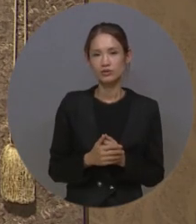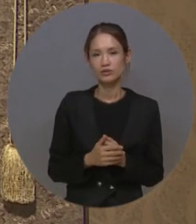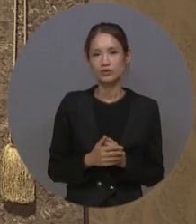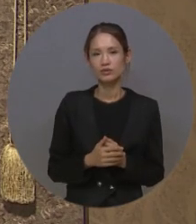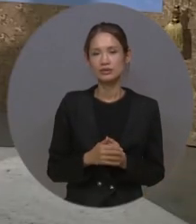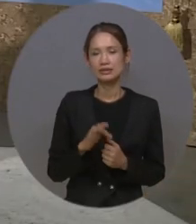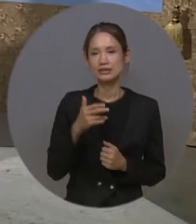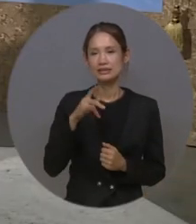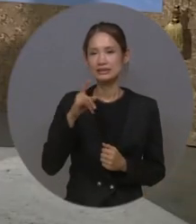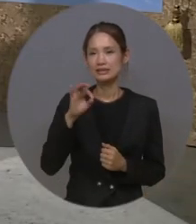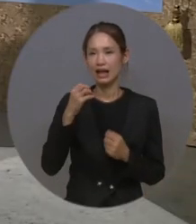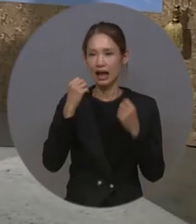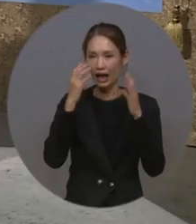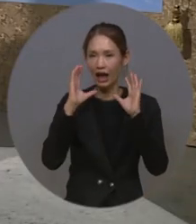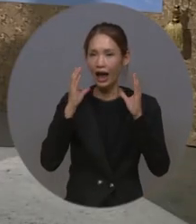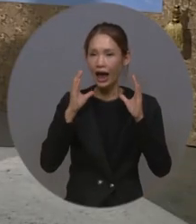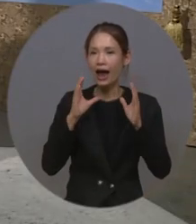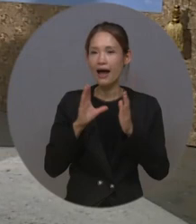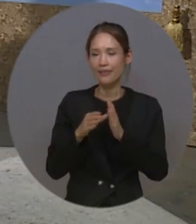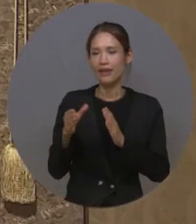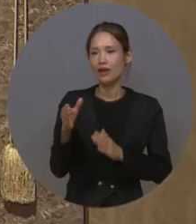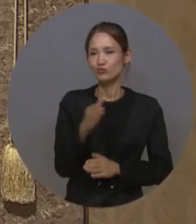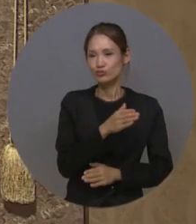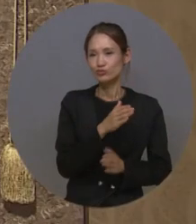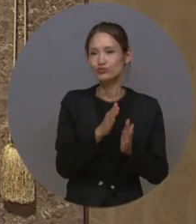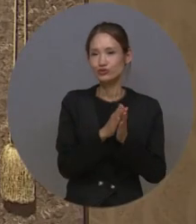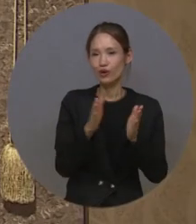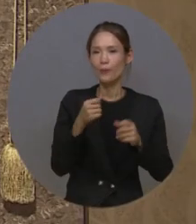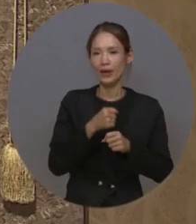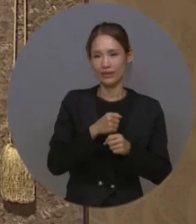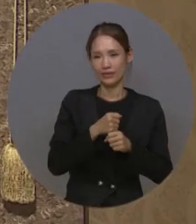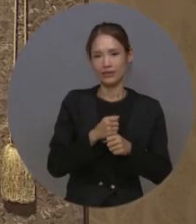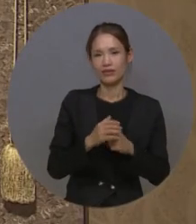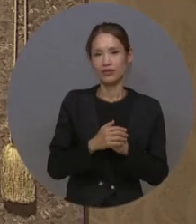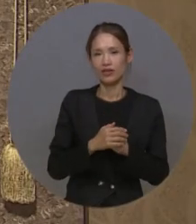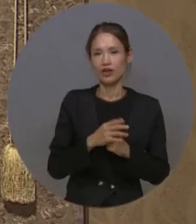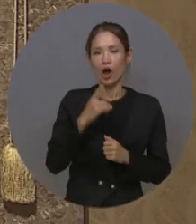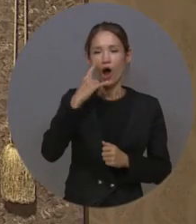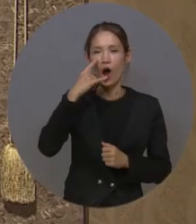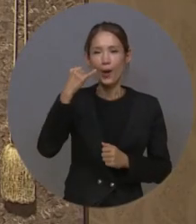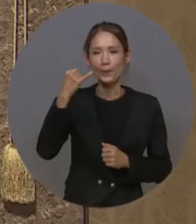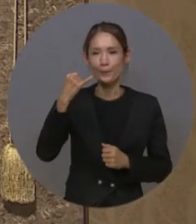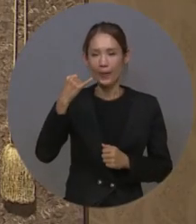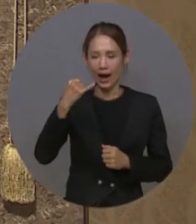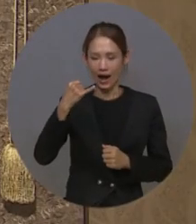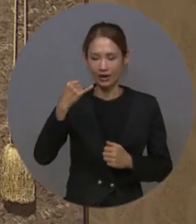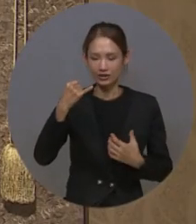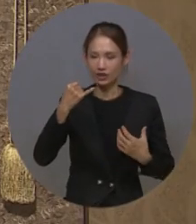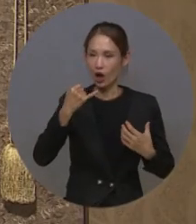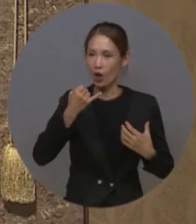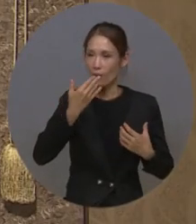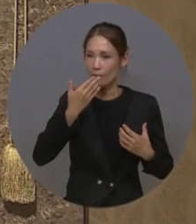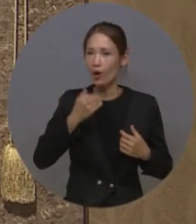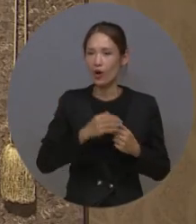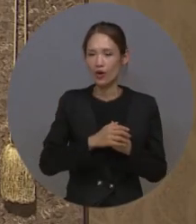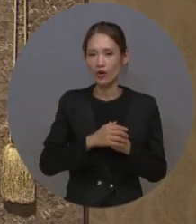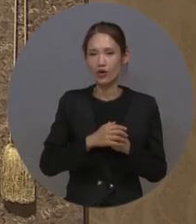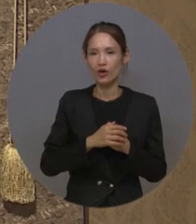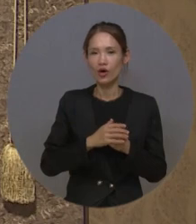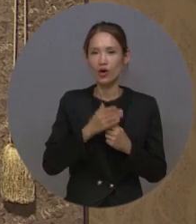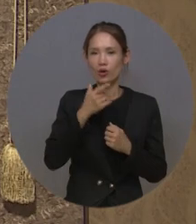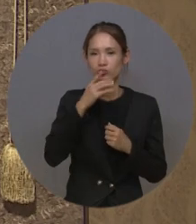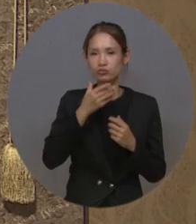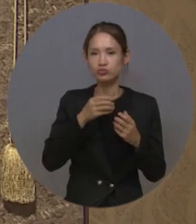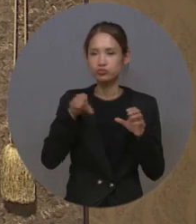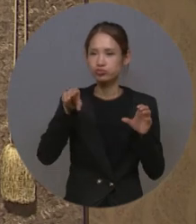들어가야 돼요. 저 엄마 젖을 먹는 아이와 네. 분유를 먹는 아이는 이게 구강